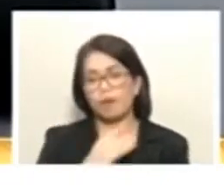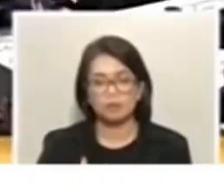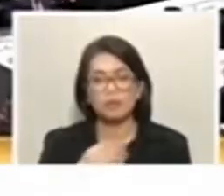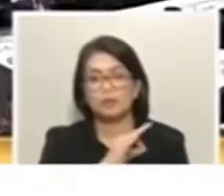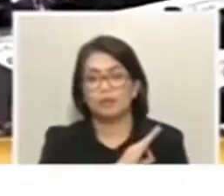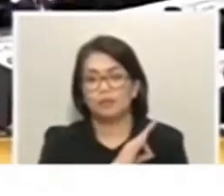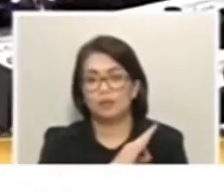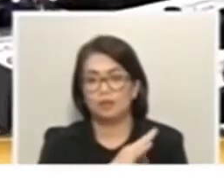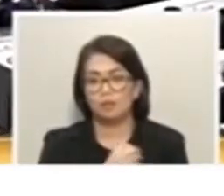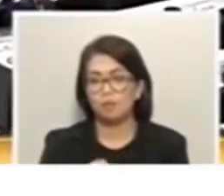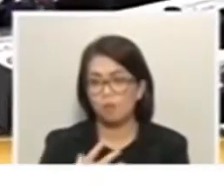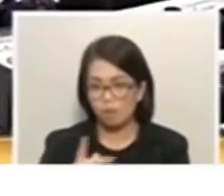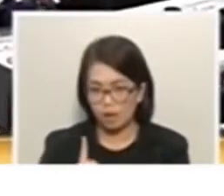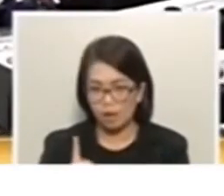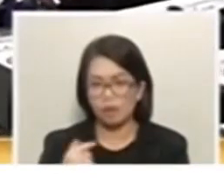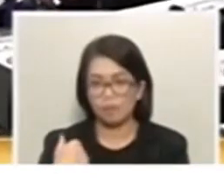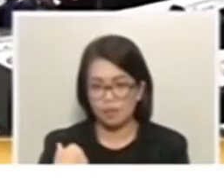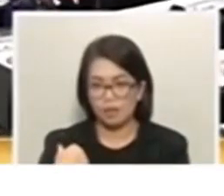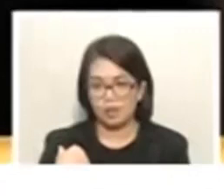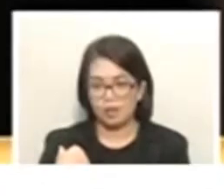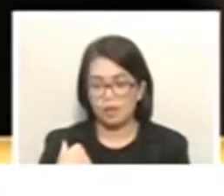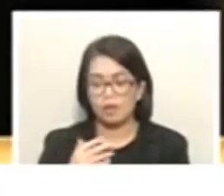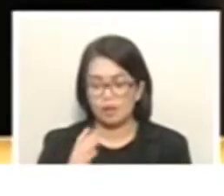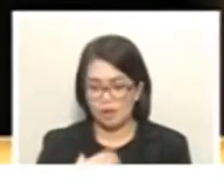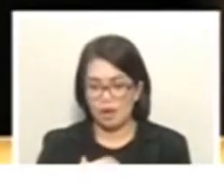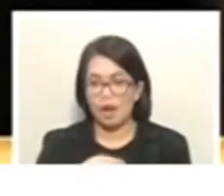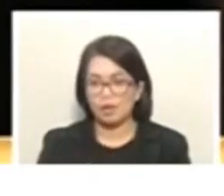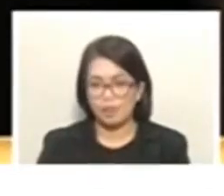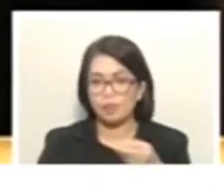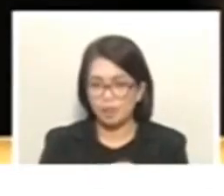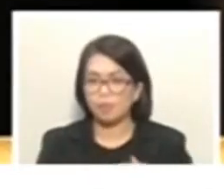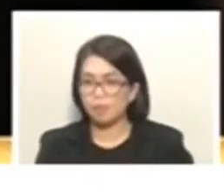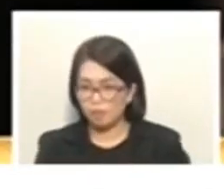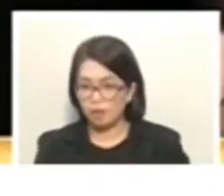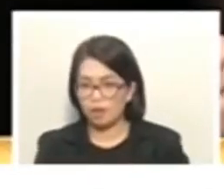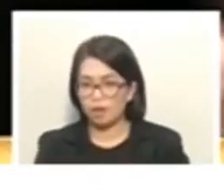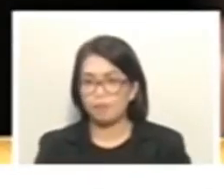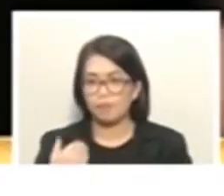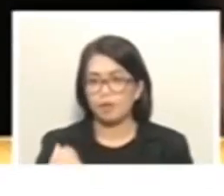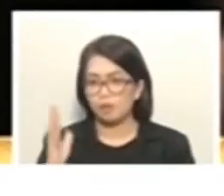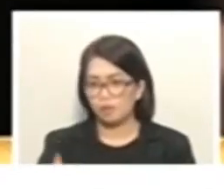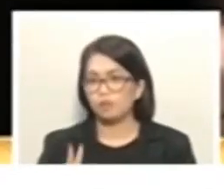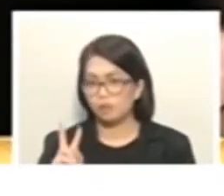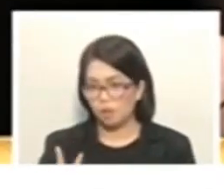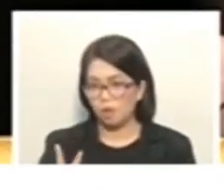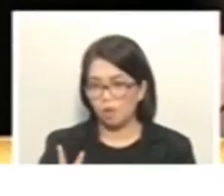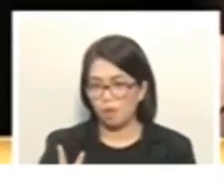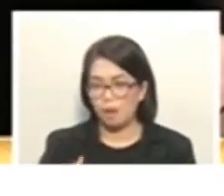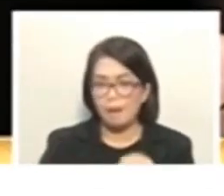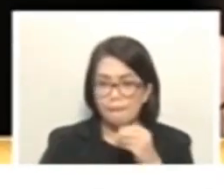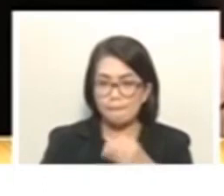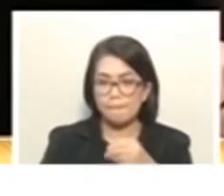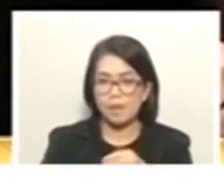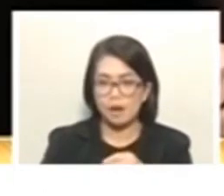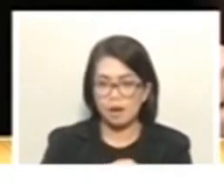มาณในที่ประชุมสภาผู้แทนราษฎรวิปทั้ง2ฝ่ายก็คือทั้งฝ่ายค้านและรัฐบาลจะต้องพิจารณาร่วมกันถ้าหากร่างพรบ.